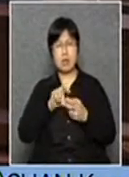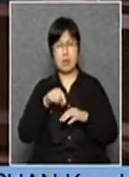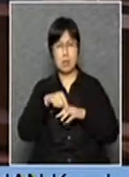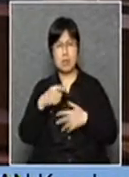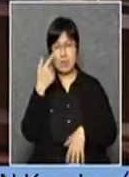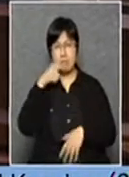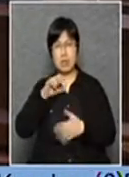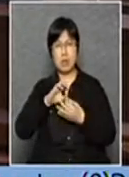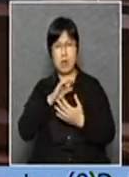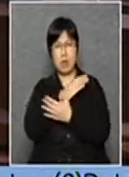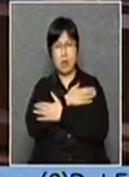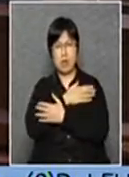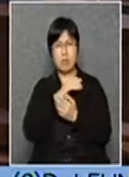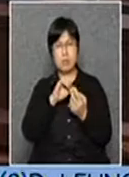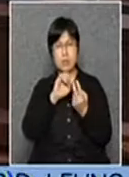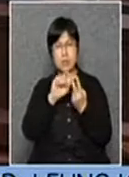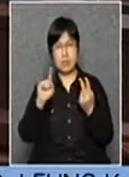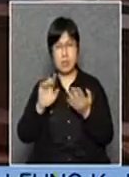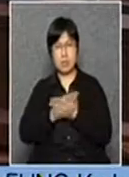金，係2011年嘅成立嘅。